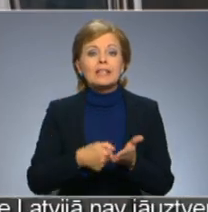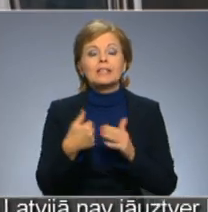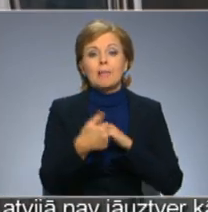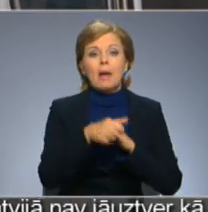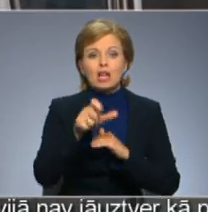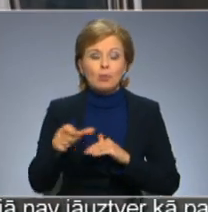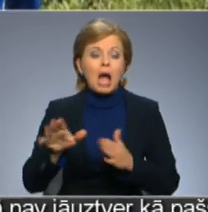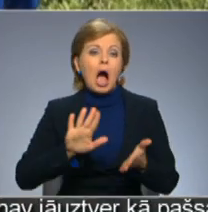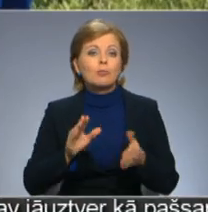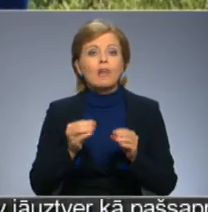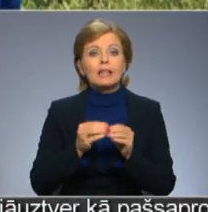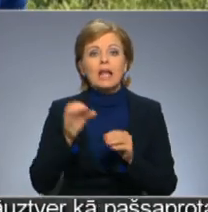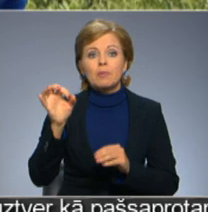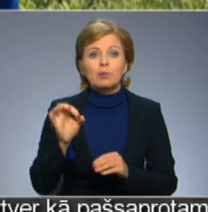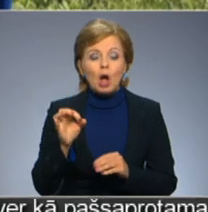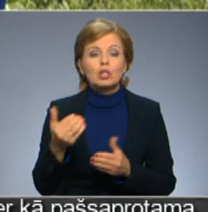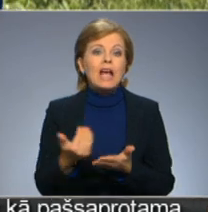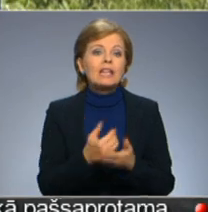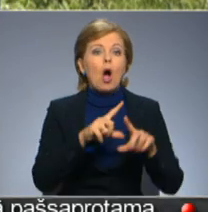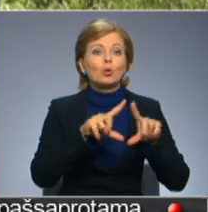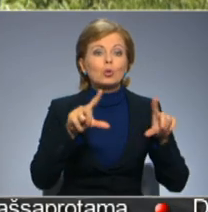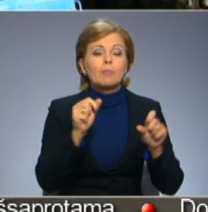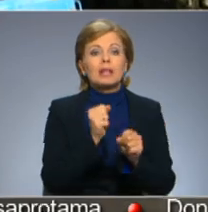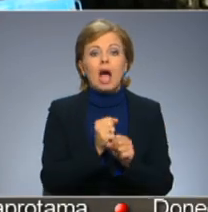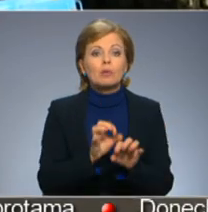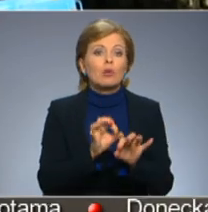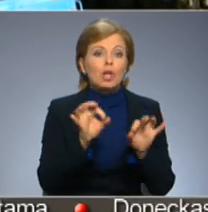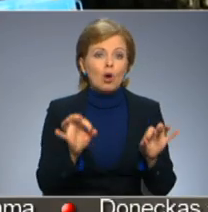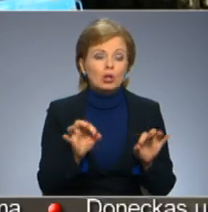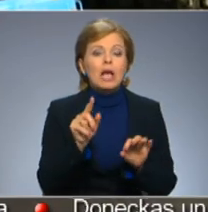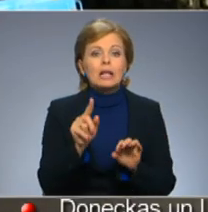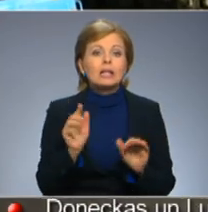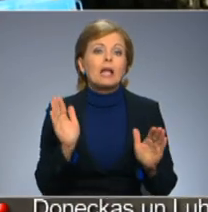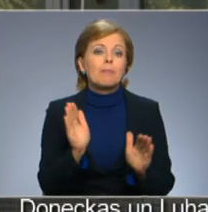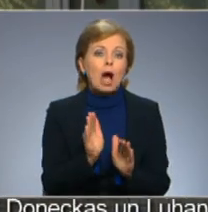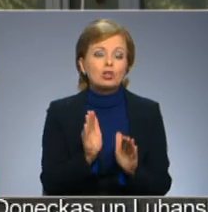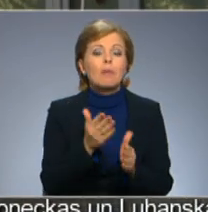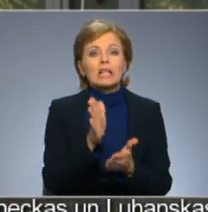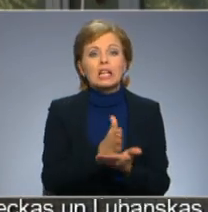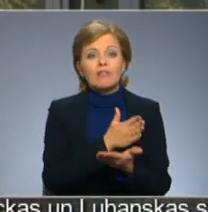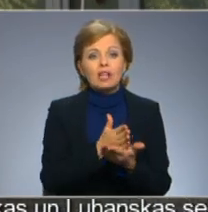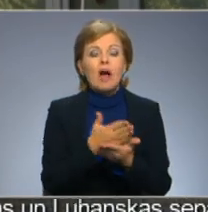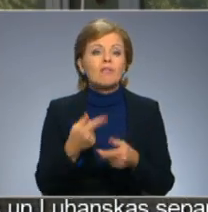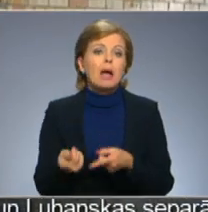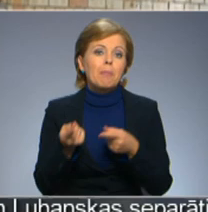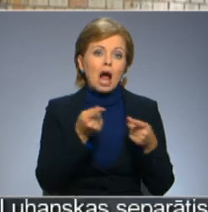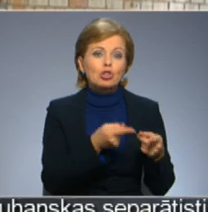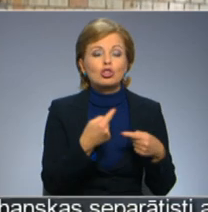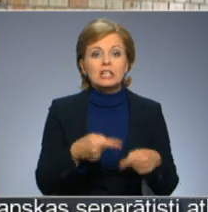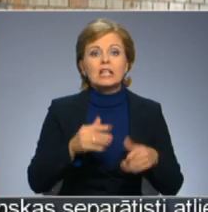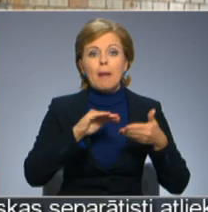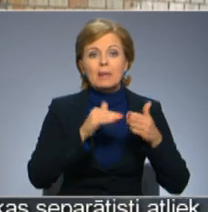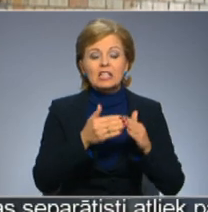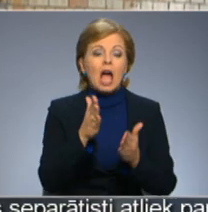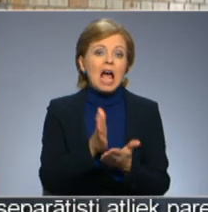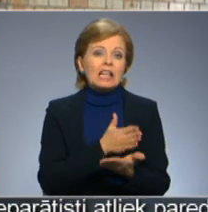aptuveni 10%. Jauni uzņēmumu darbu neuzsāk, tie ir tikai mazumā likvidēti vai pārcēlušies uz citu pilsētu. Arī